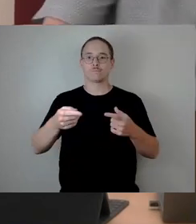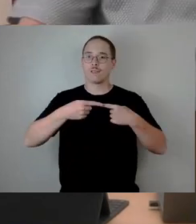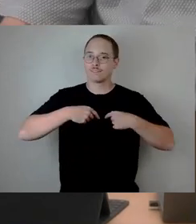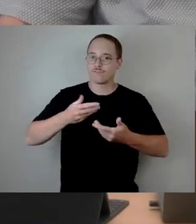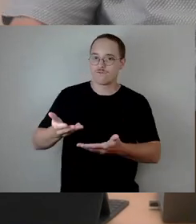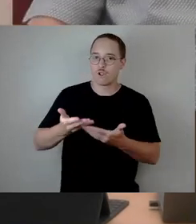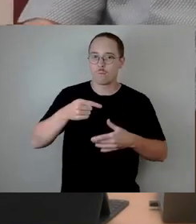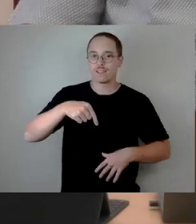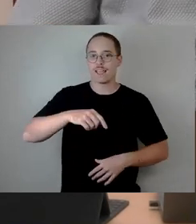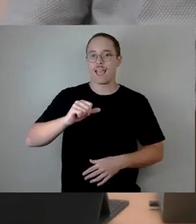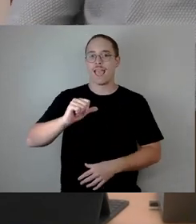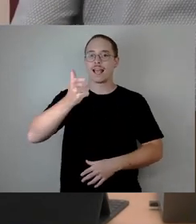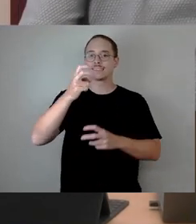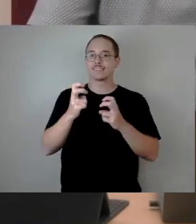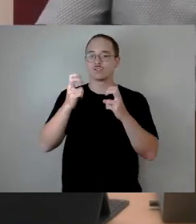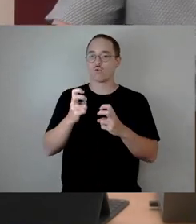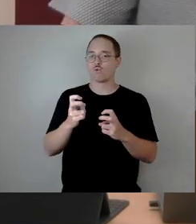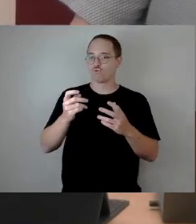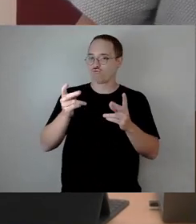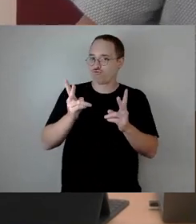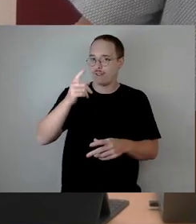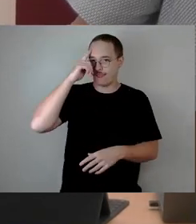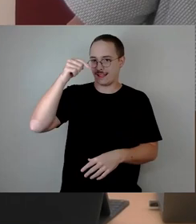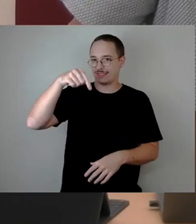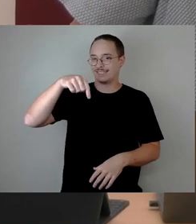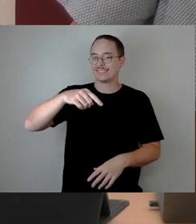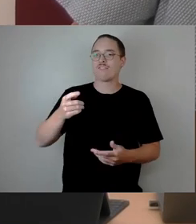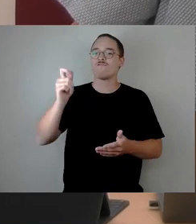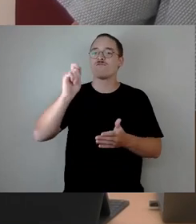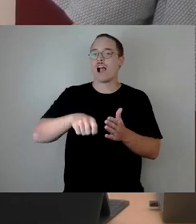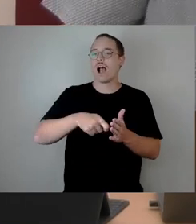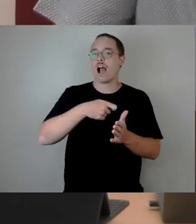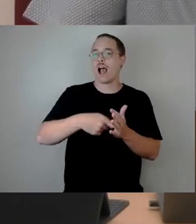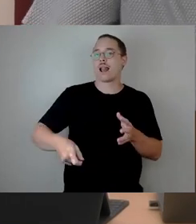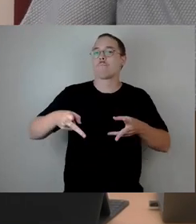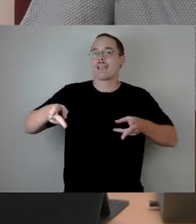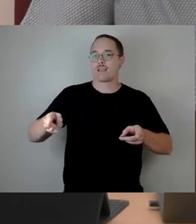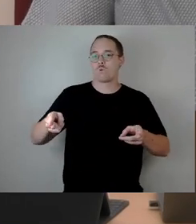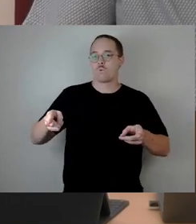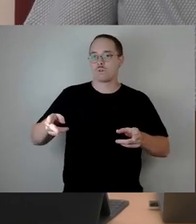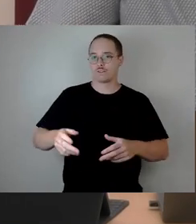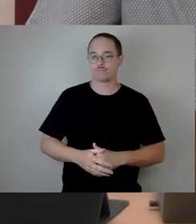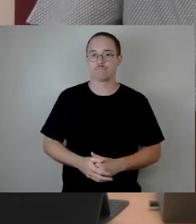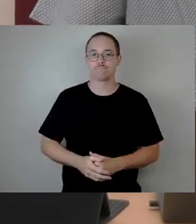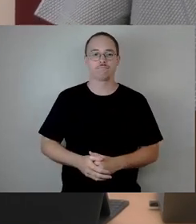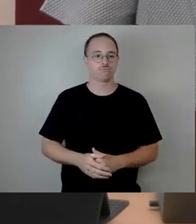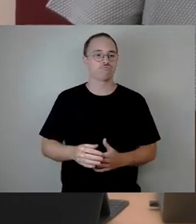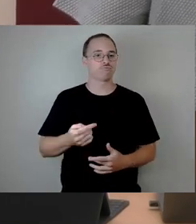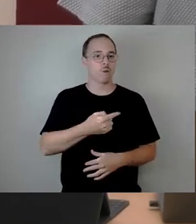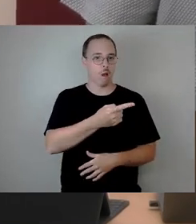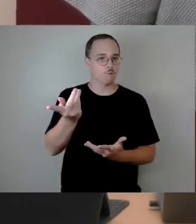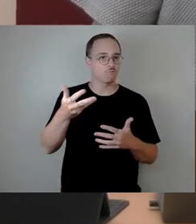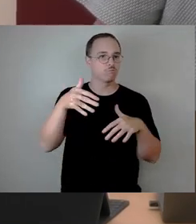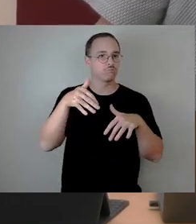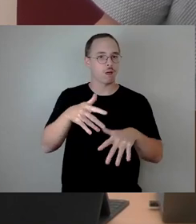darauf hin, dass eine Verletzung von Form und Frist der Ladung als geheilt gilt, wenn der Mangel nicht spätestens bis zum Eintritt in die Tagesordnung geltend gemacht